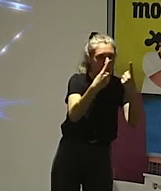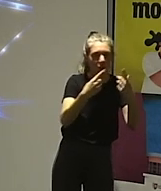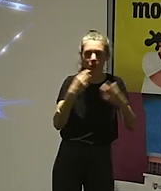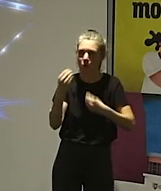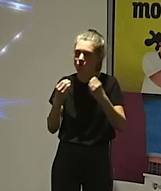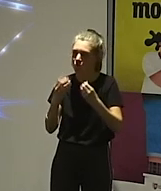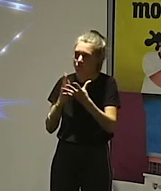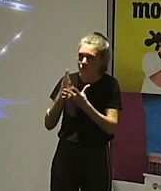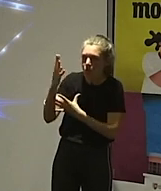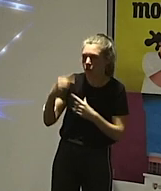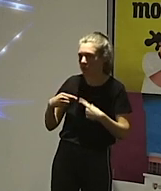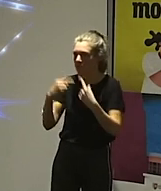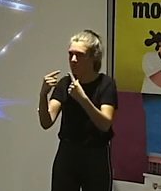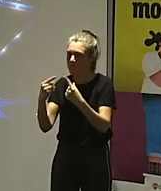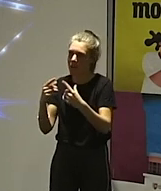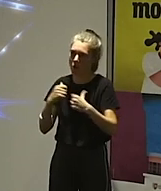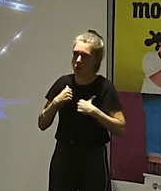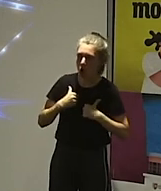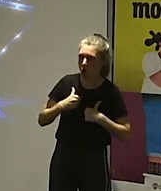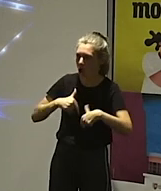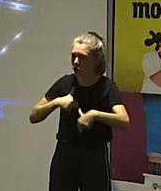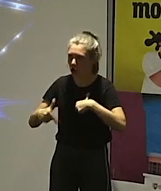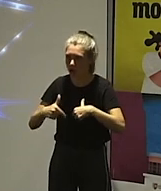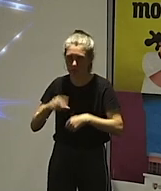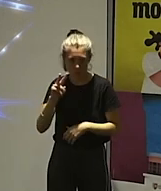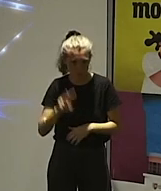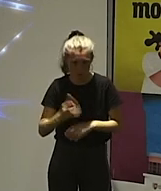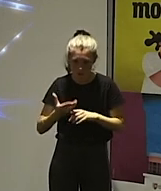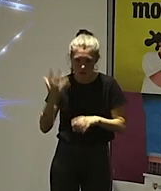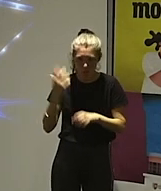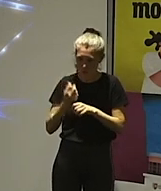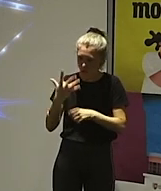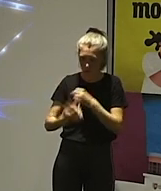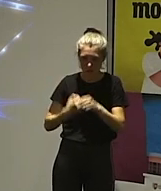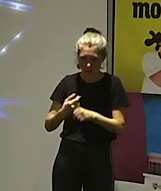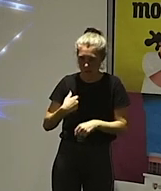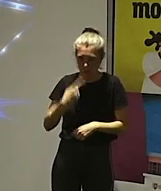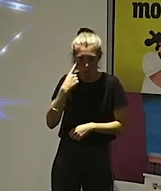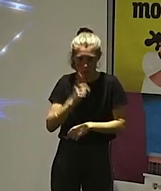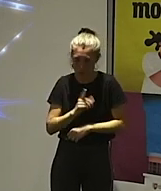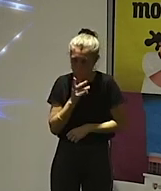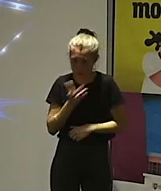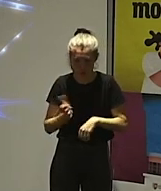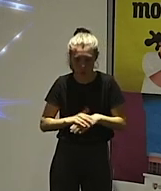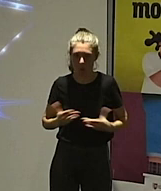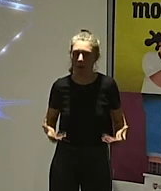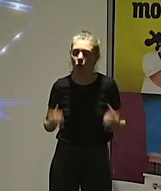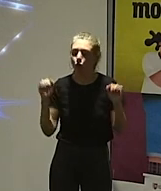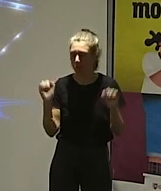ne me sentais pas capable de faire il y a quelques années. Voilà.